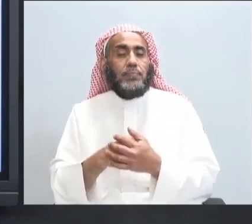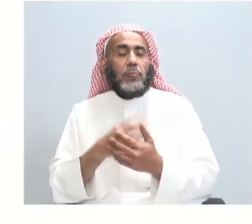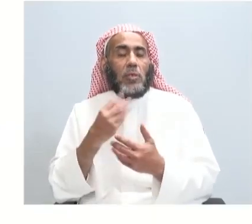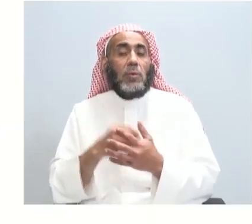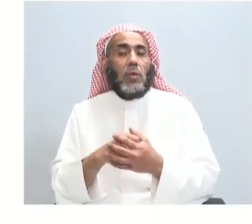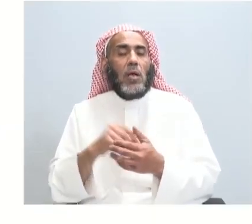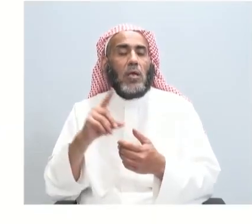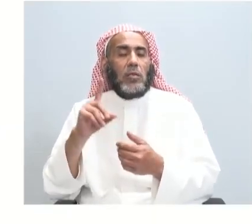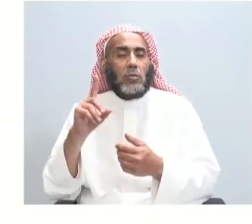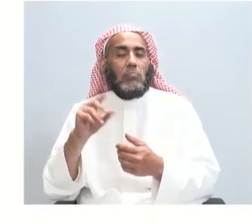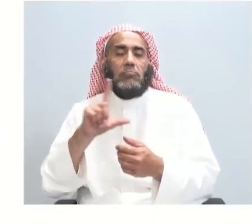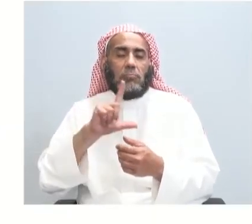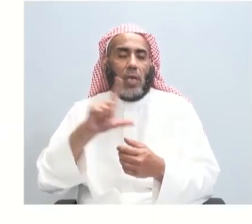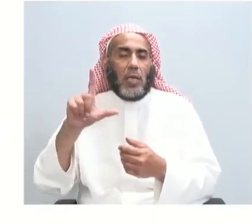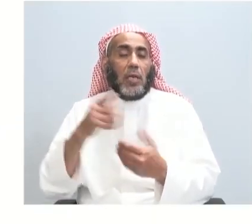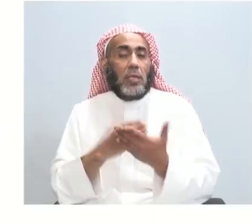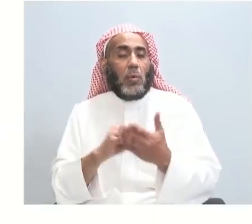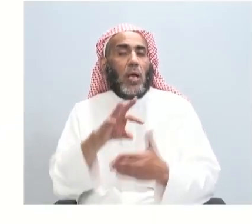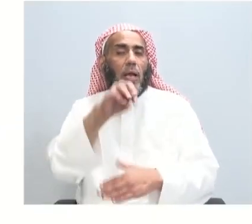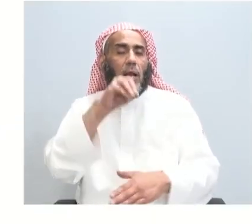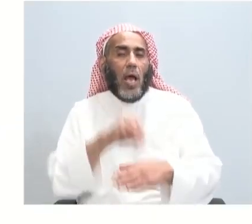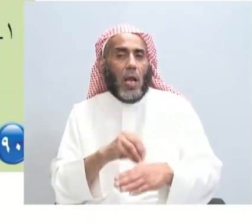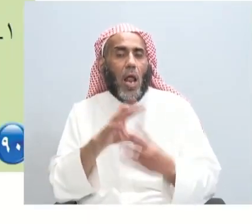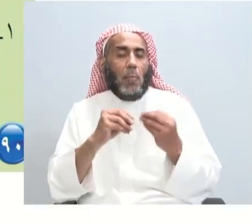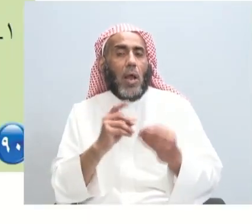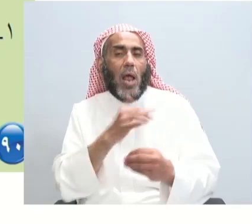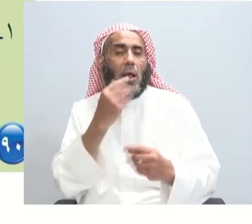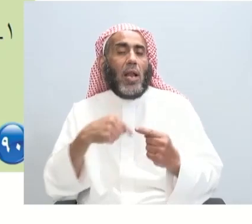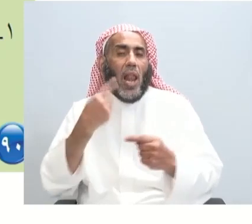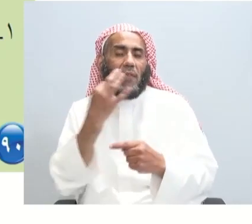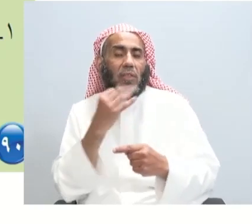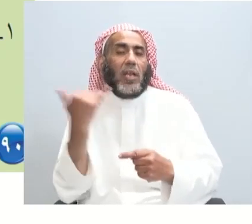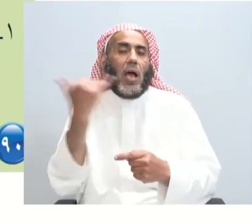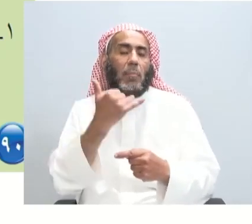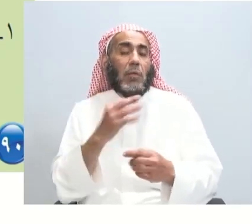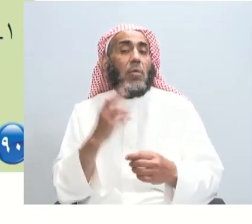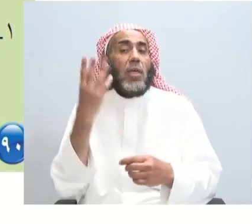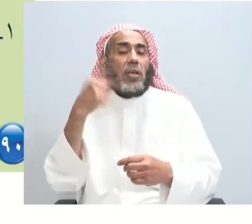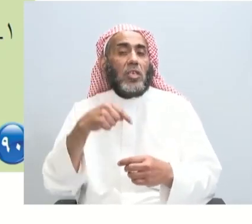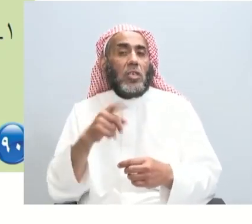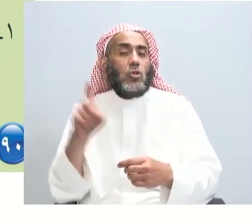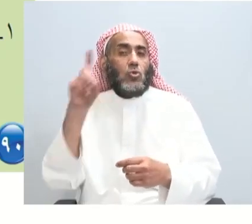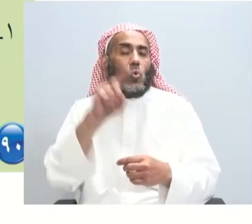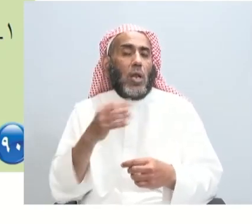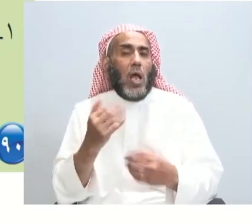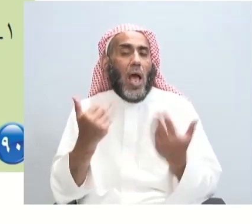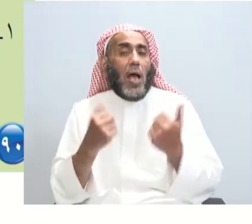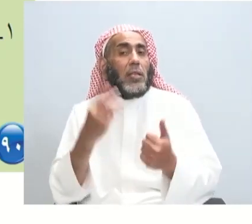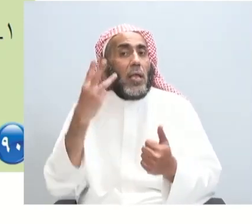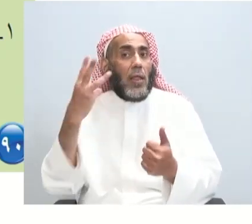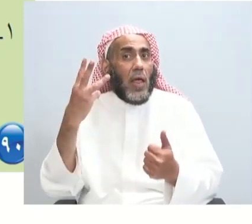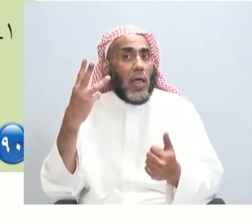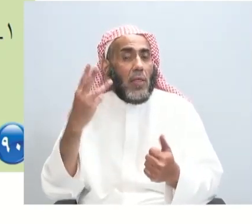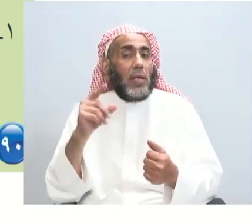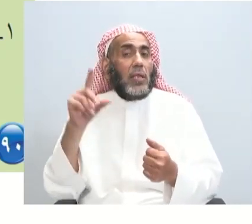جميل، أحسنتم، صحيح. ترجمة هي نقل المعنى الأجنبي بلفظ عربي. 13 هنا السؤال 13، هات